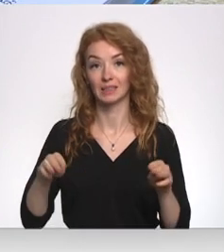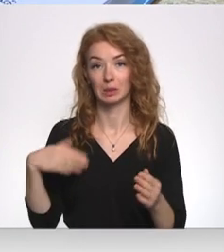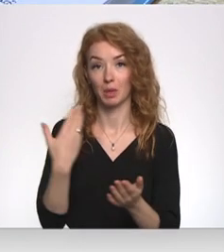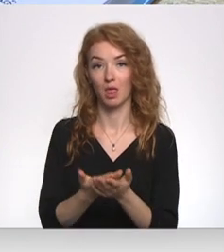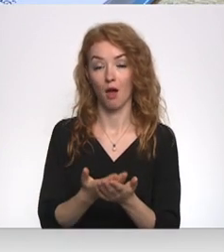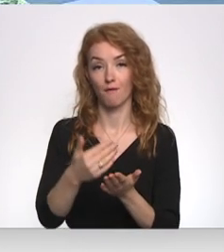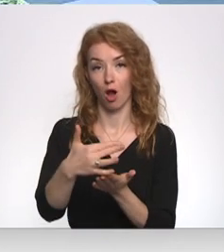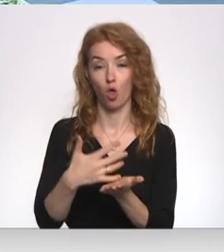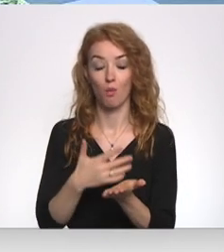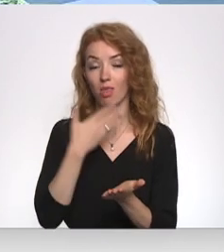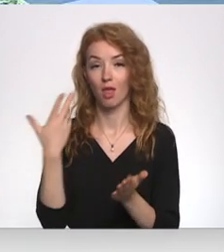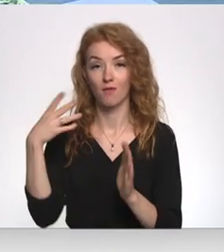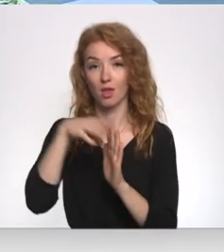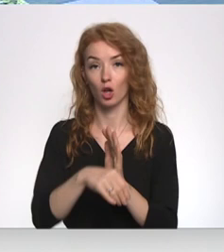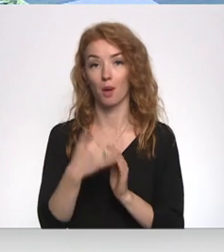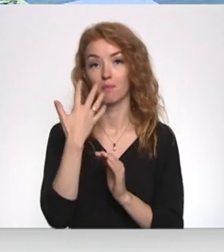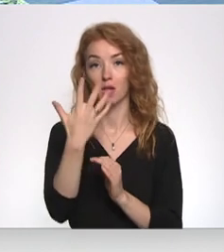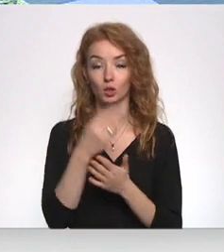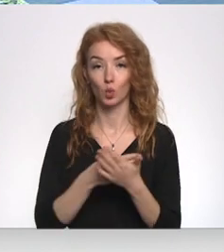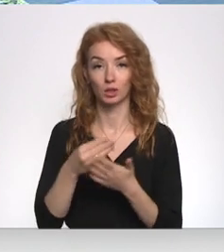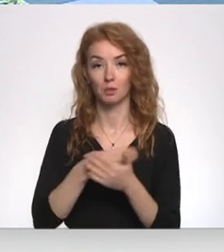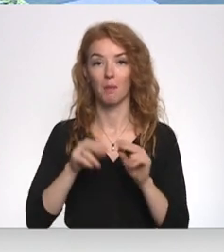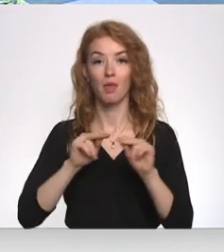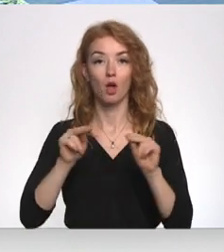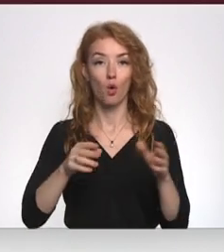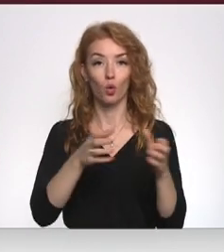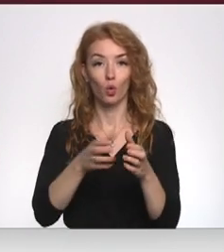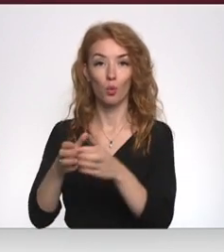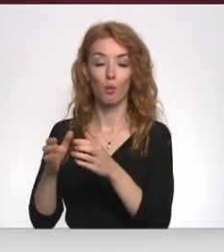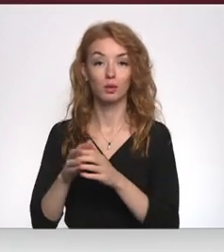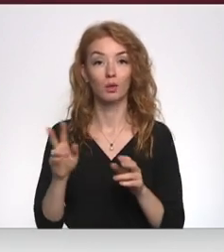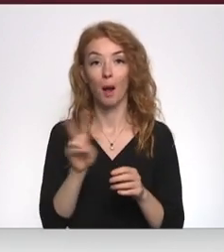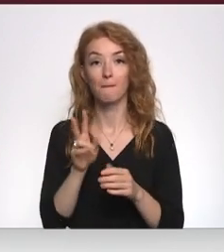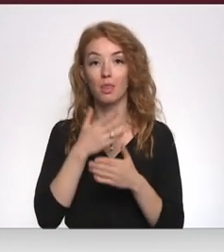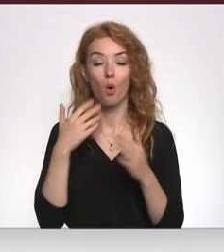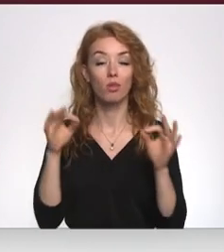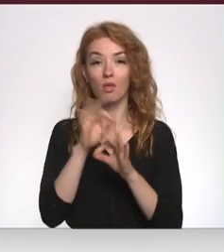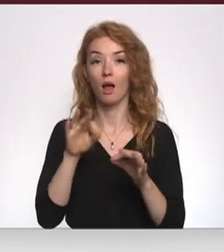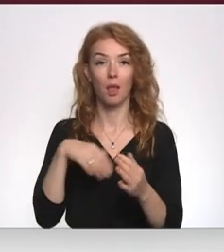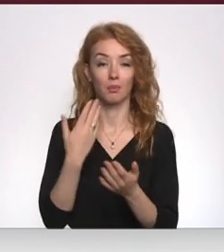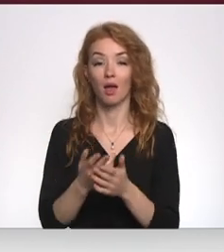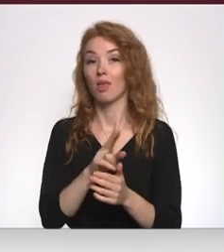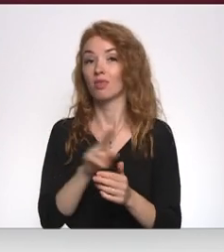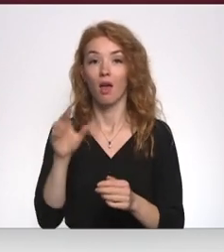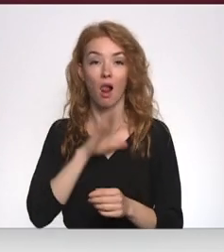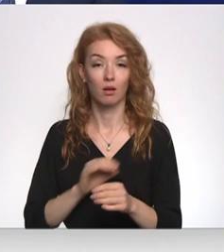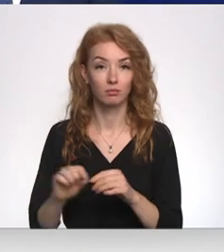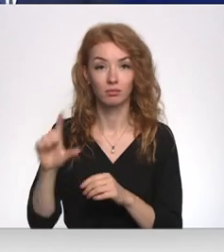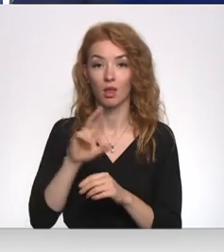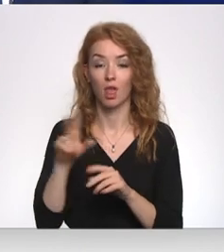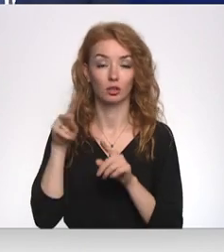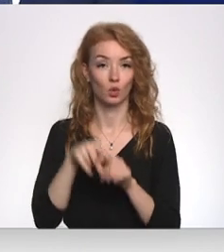izstrādātajā piedāvājumā nav iekļautas 5 nozīmīgas pedagogu grupas, kurām nav nekāda piedāvājuma ne darba samaksā, ne darba